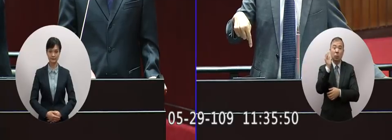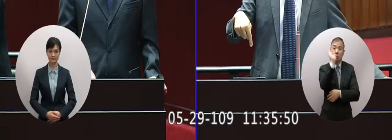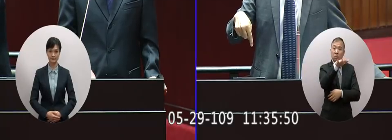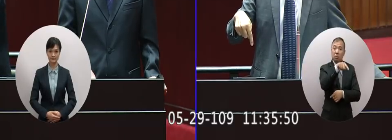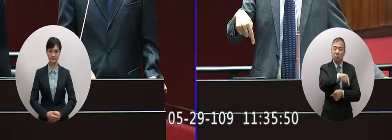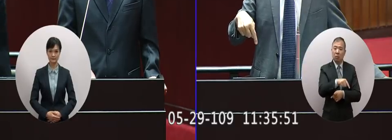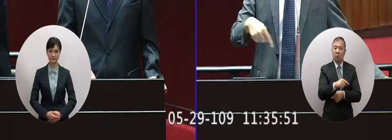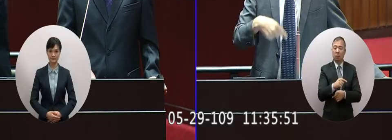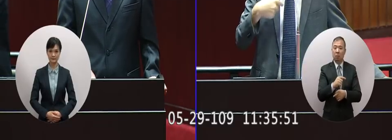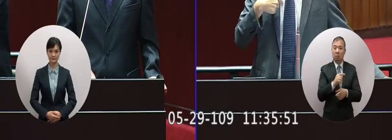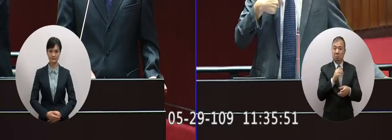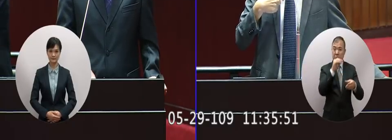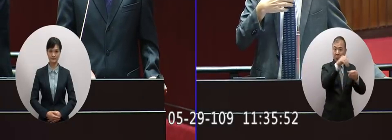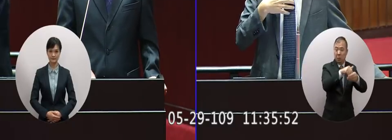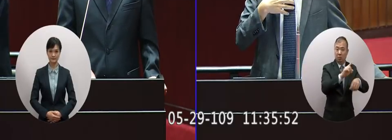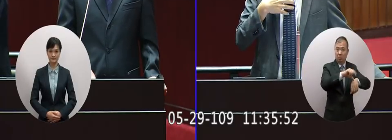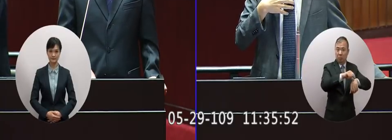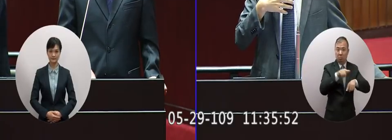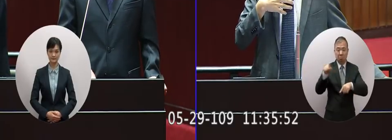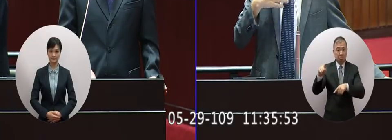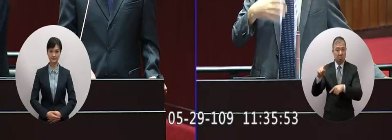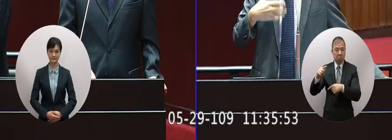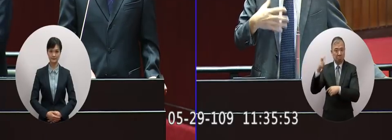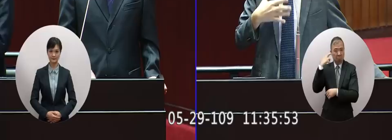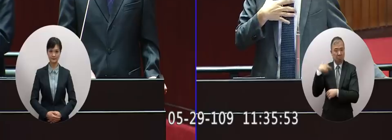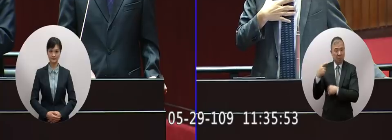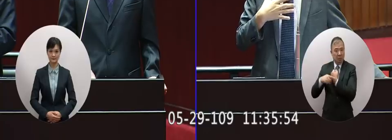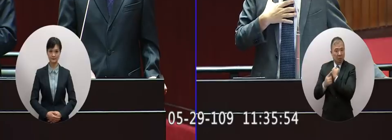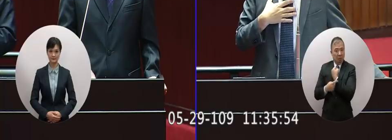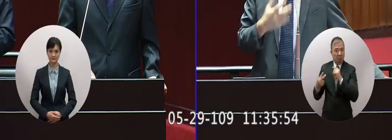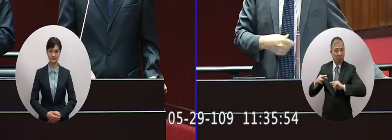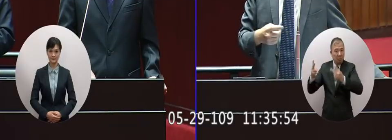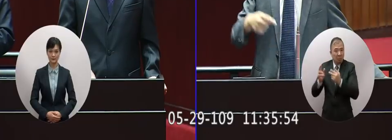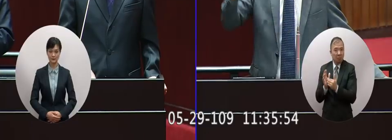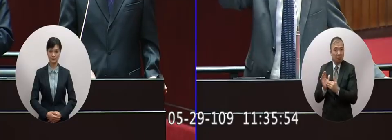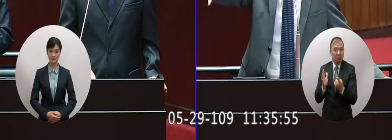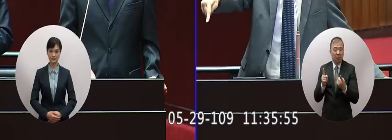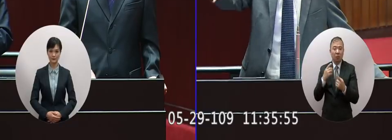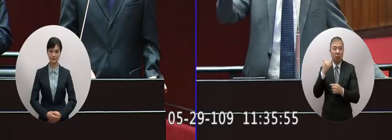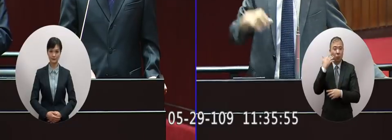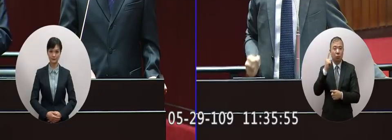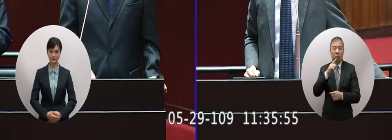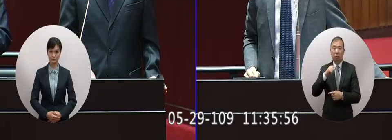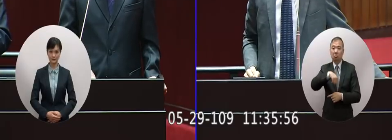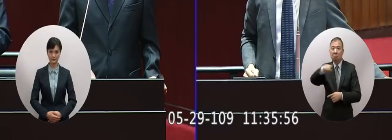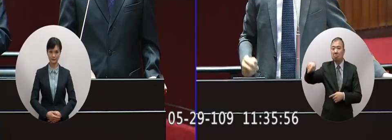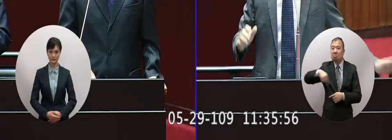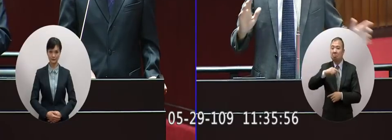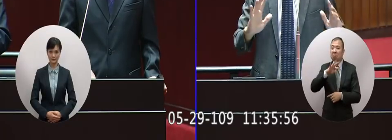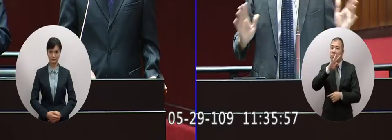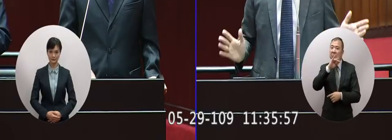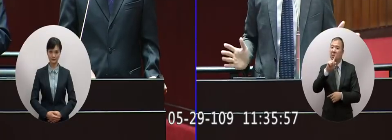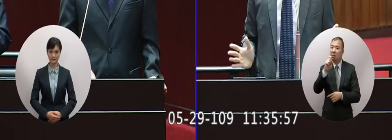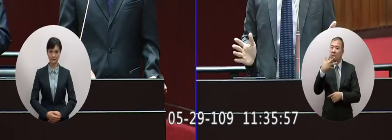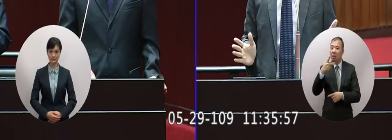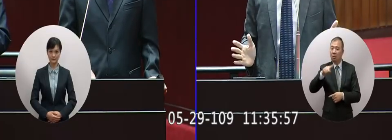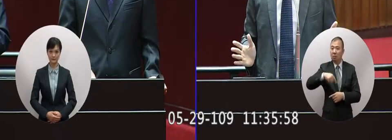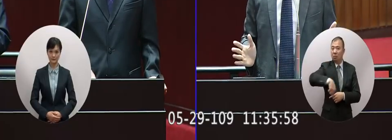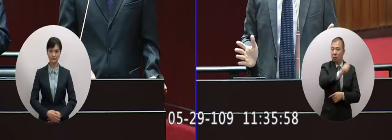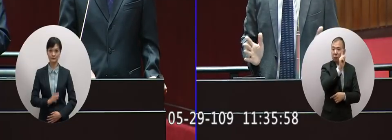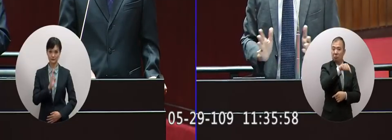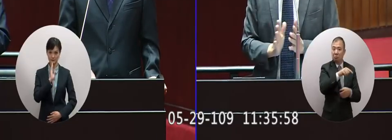投，就是说我们的十八岁的民众能不能自己跑去投那一次的复决案，看起来是不行